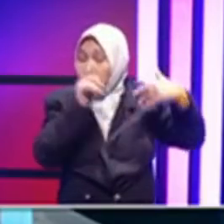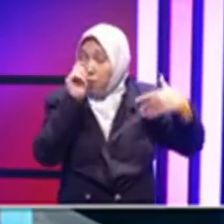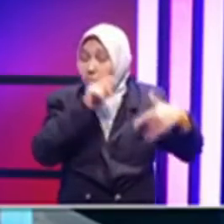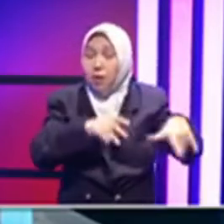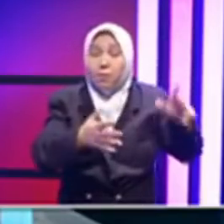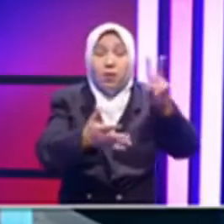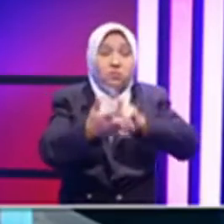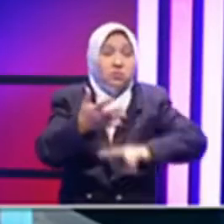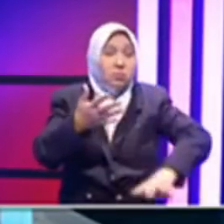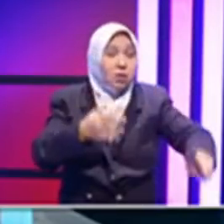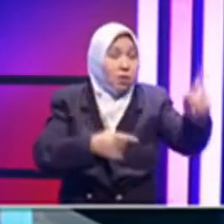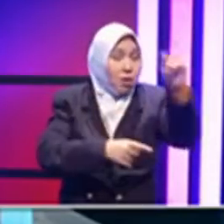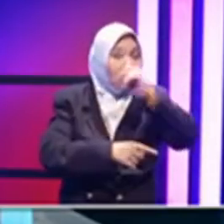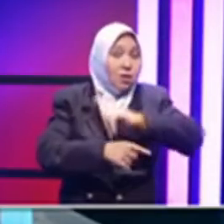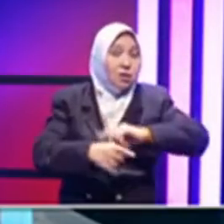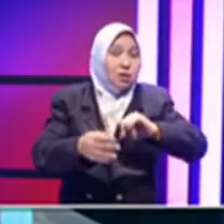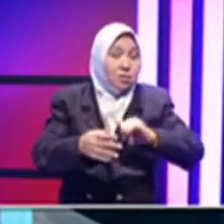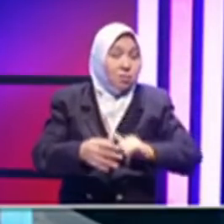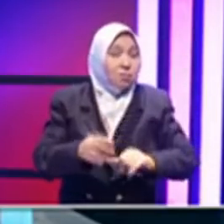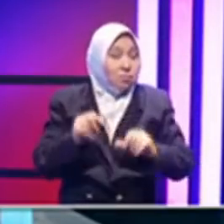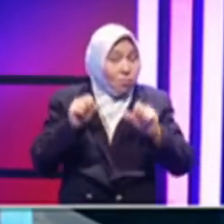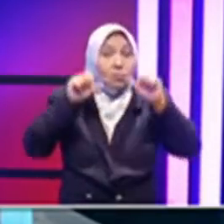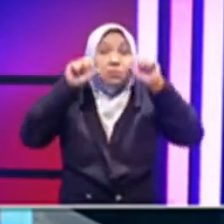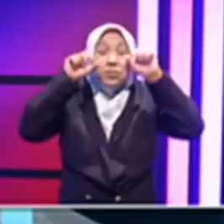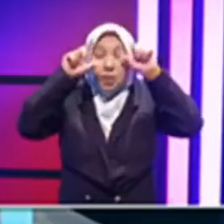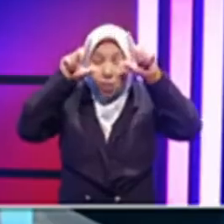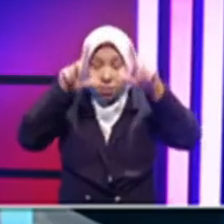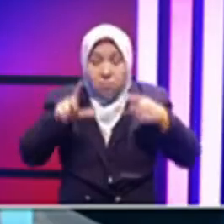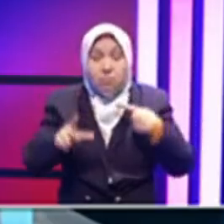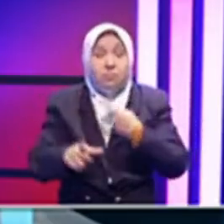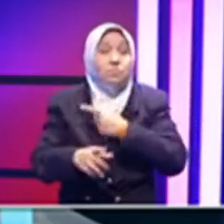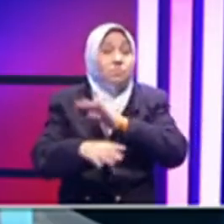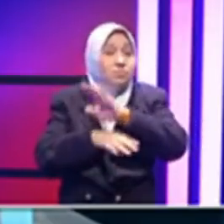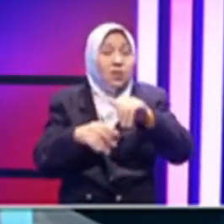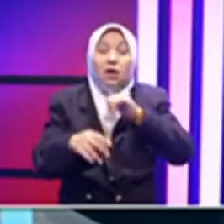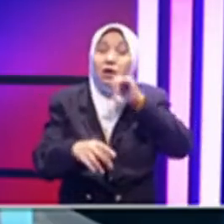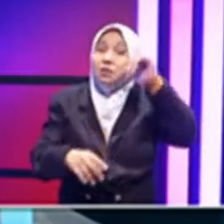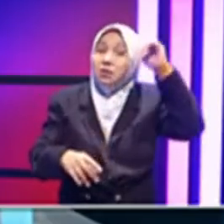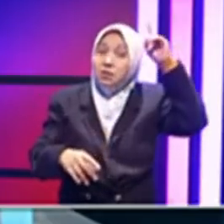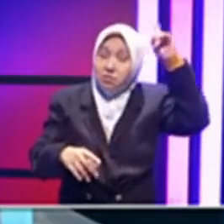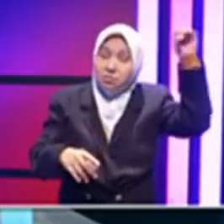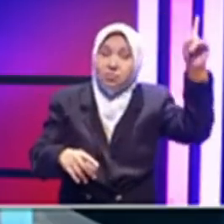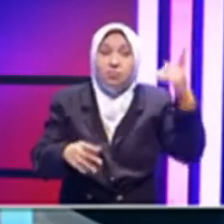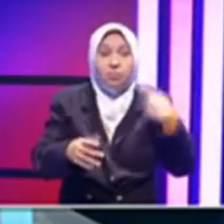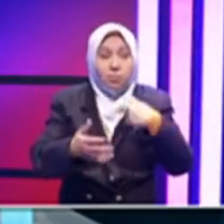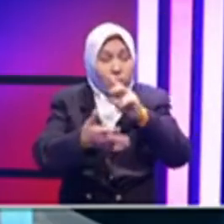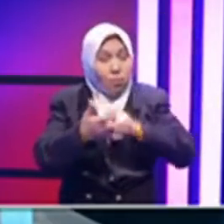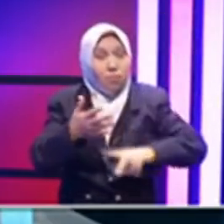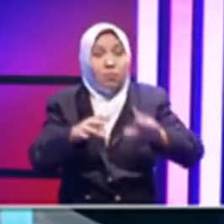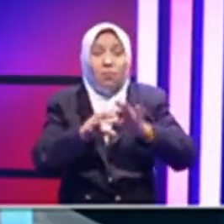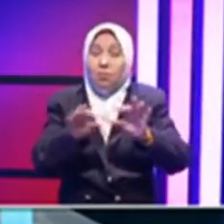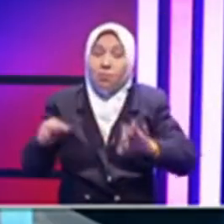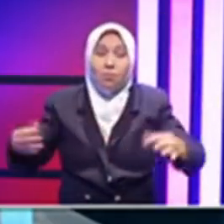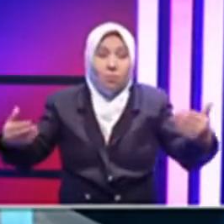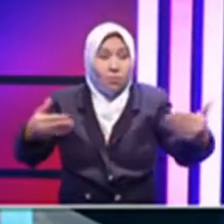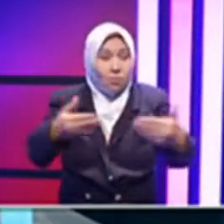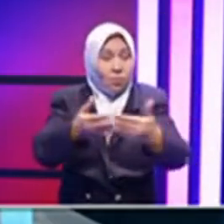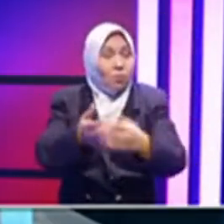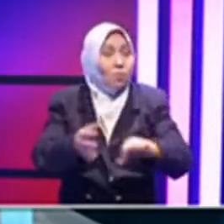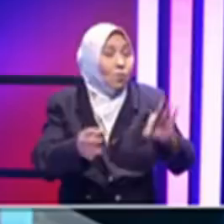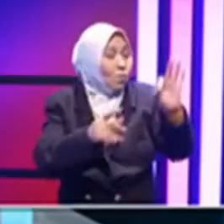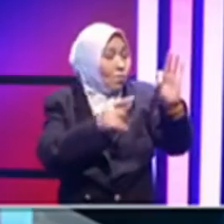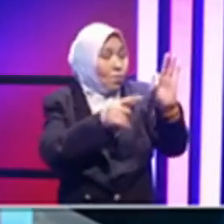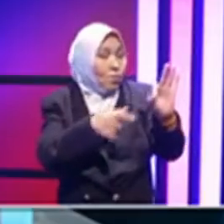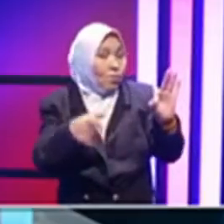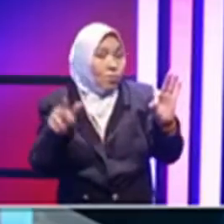pada hari-hari yang ini, menyedarkan kita semua. Betul. Supaya kita tak leka lah. Eh? Kita baca pada ayat sama, ayat 9